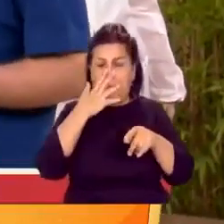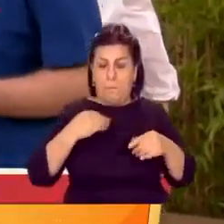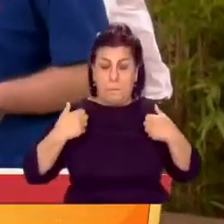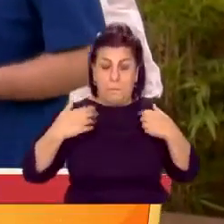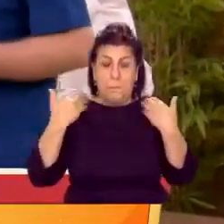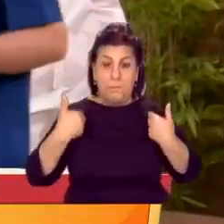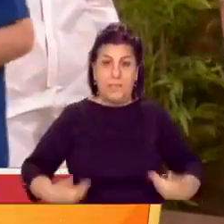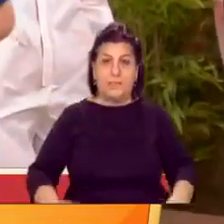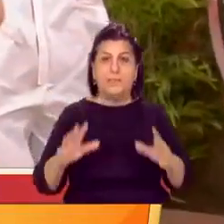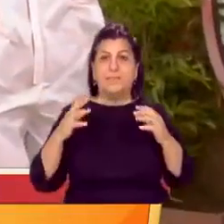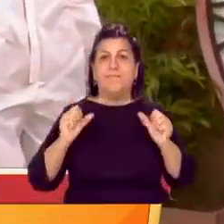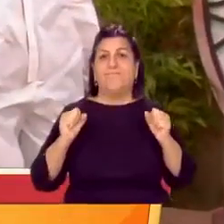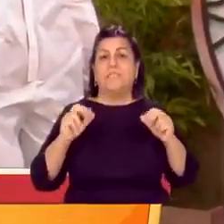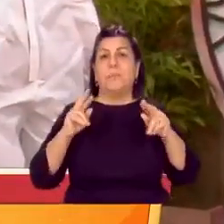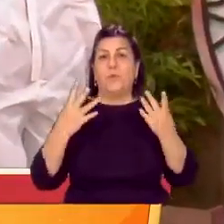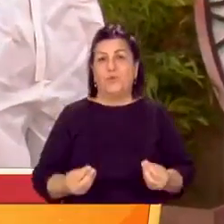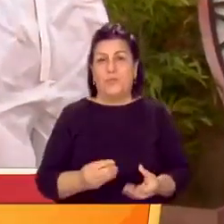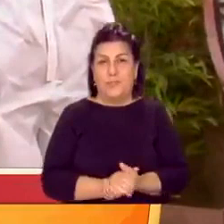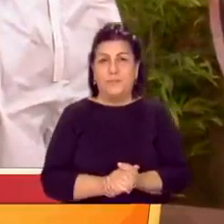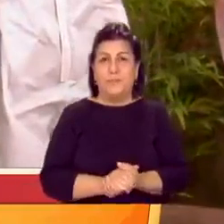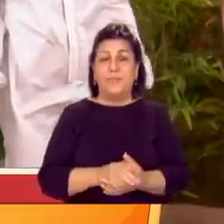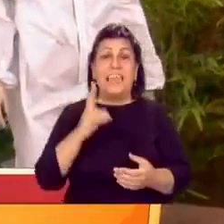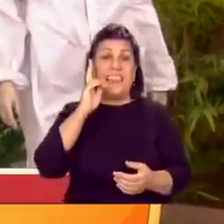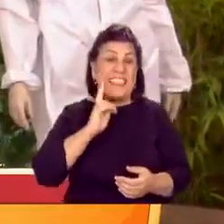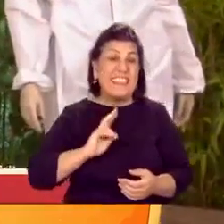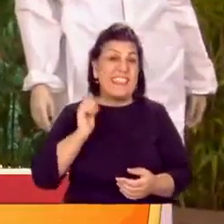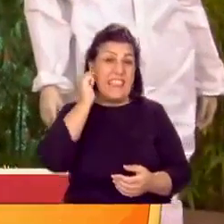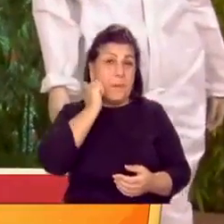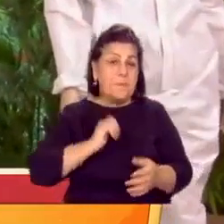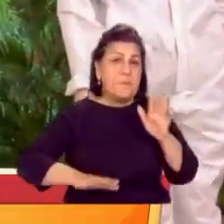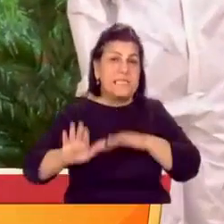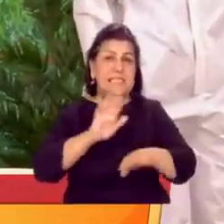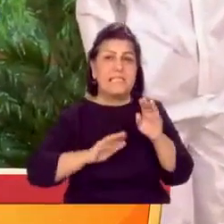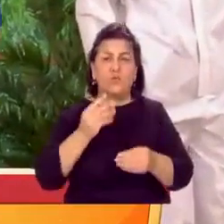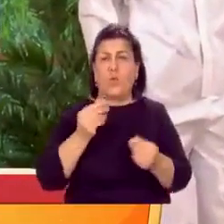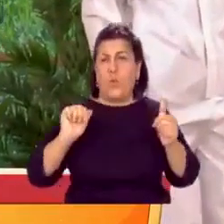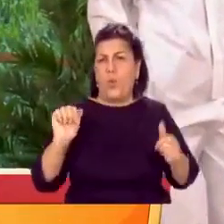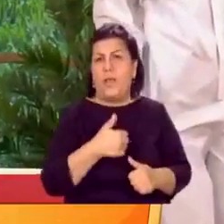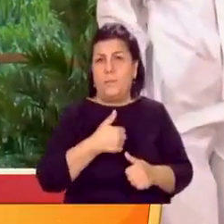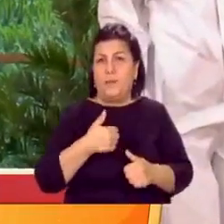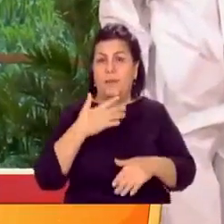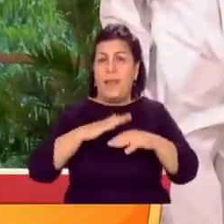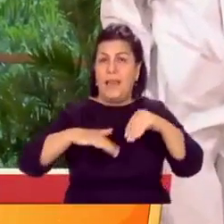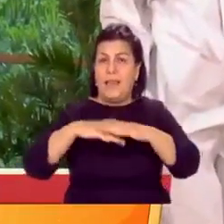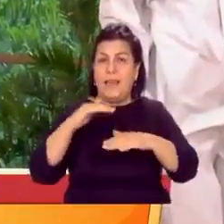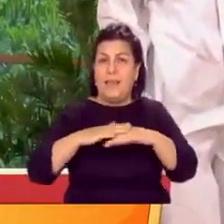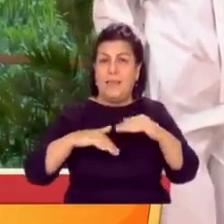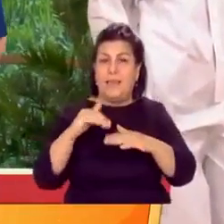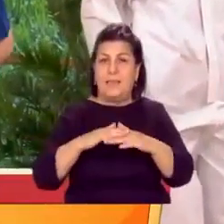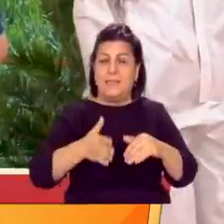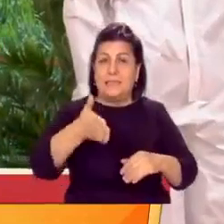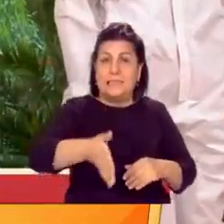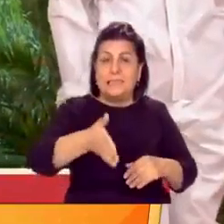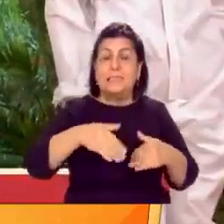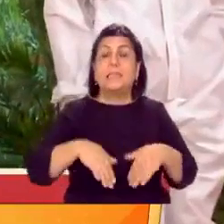fayda sağlayacak hijyen çok önemli tekrar hatırlatıyorum asla ve kata yanlışlıkla dahi olsa bile el sıkışmanın